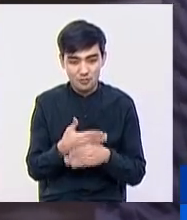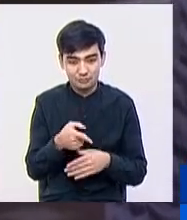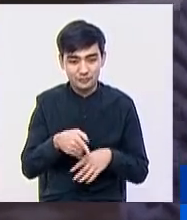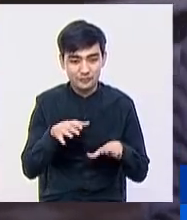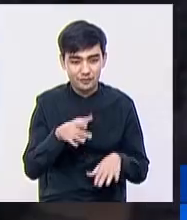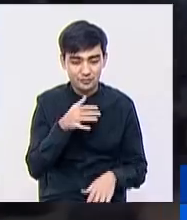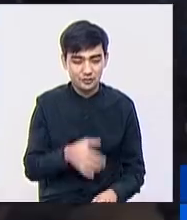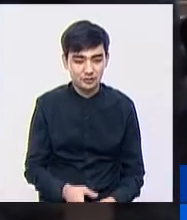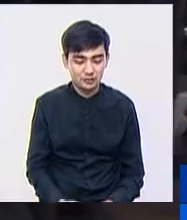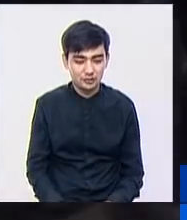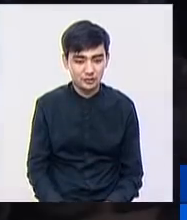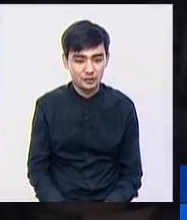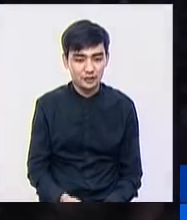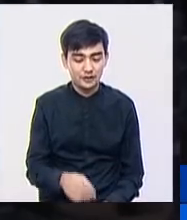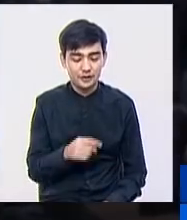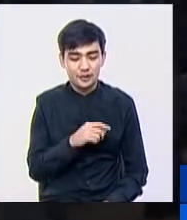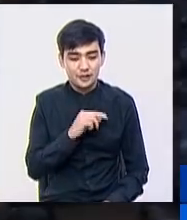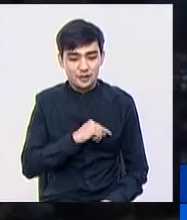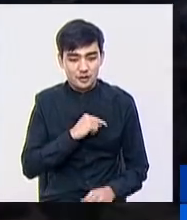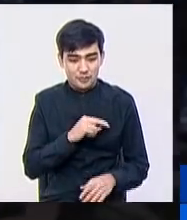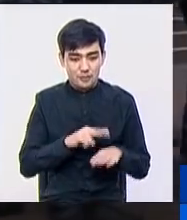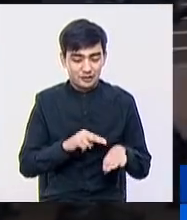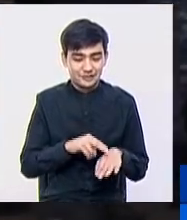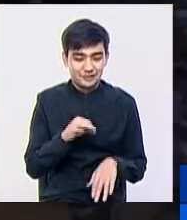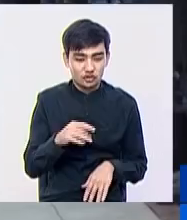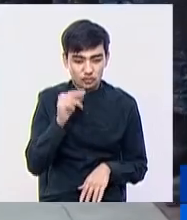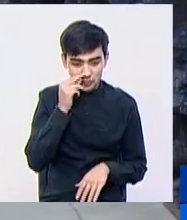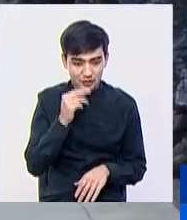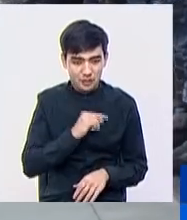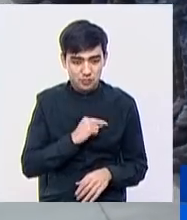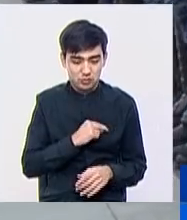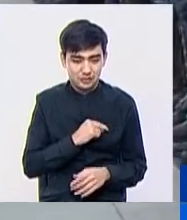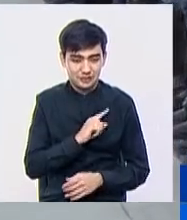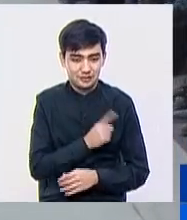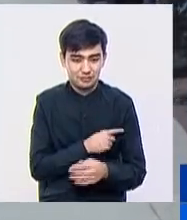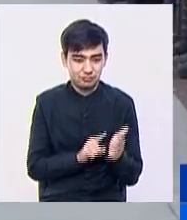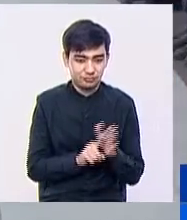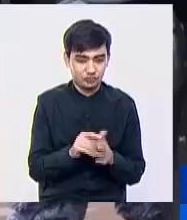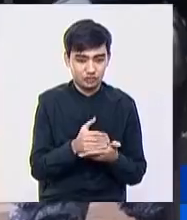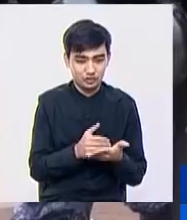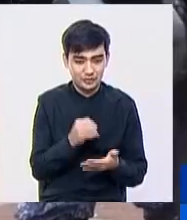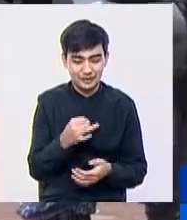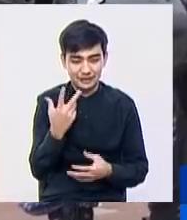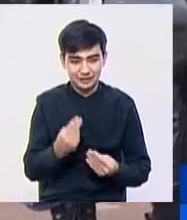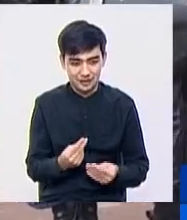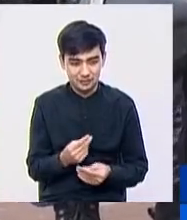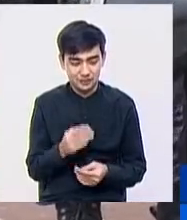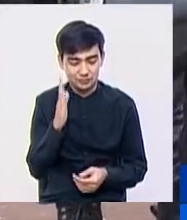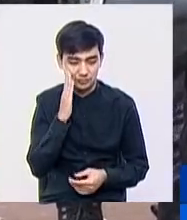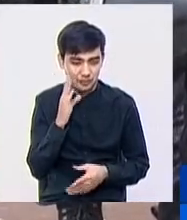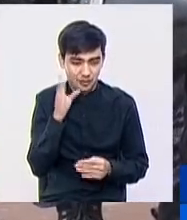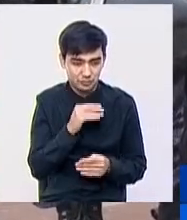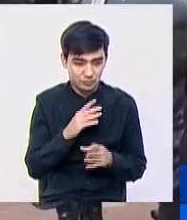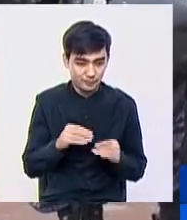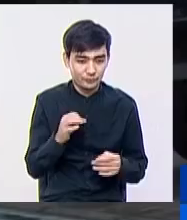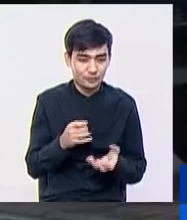месте. Сотрудники департамента полиции Шымкента работают в усиленном режиме. 3 сутки горожане спят спокойно, без звуков